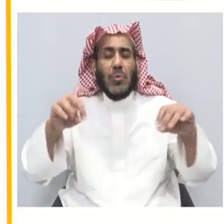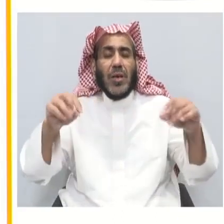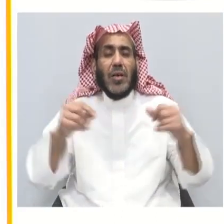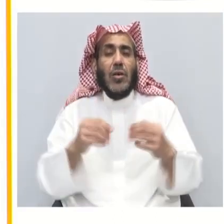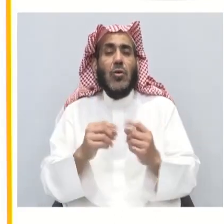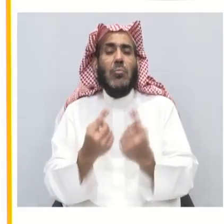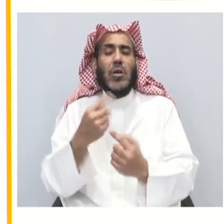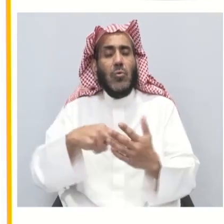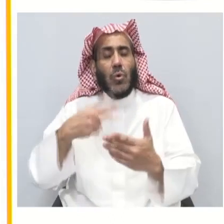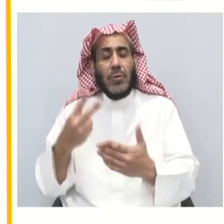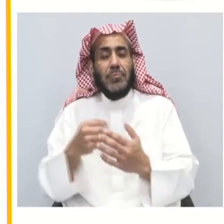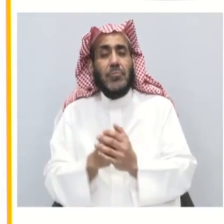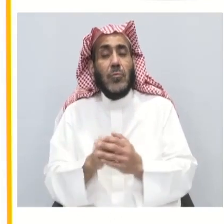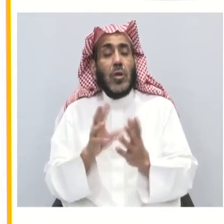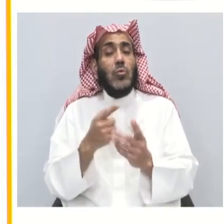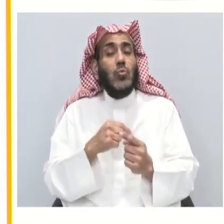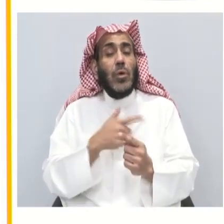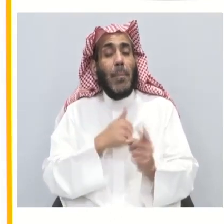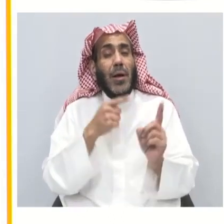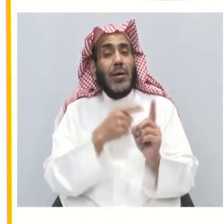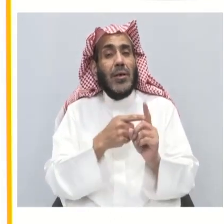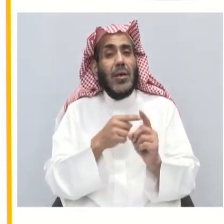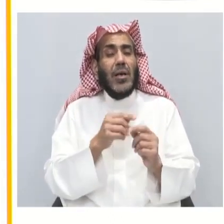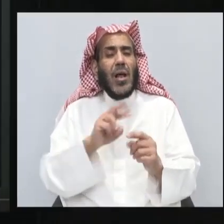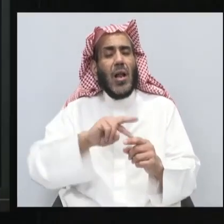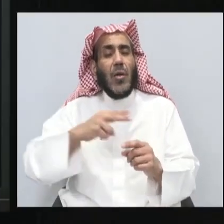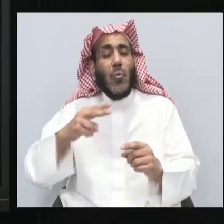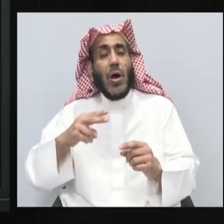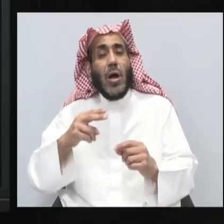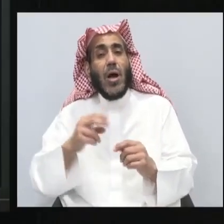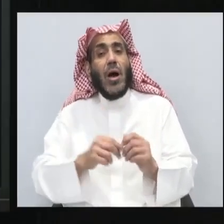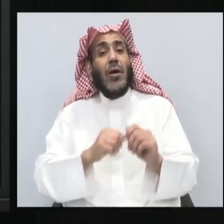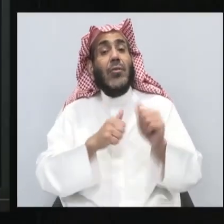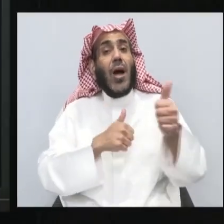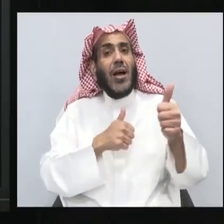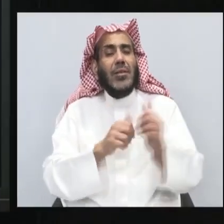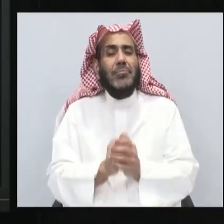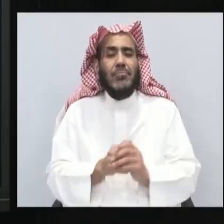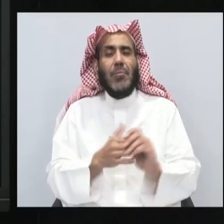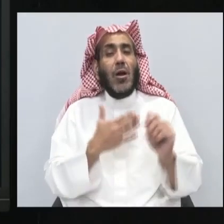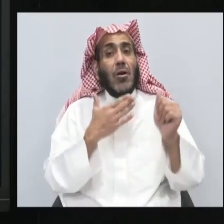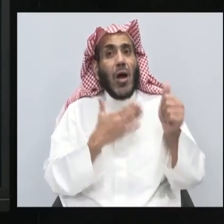نباتات أخرى، لذلك تسمى الأنواع الرائدة. الأنواع